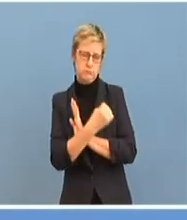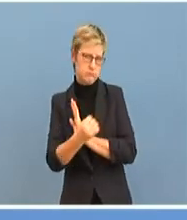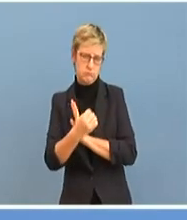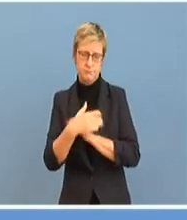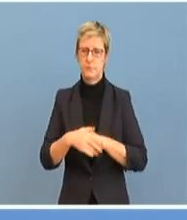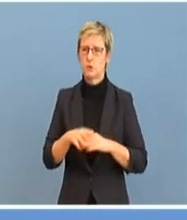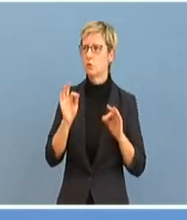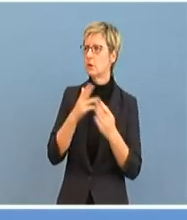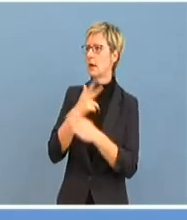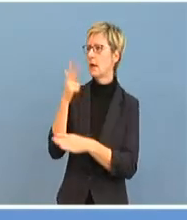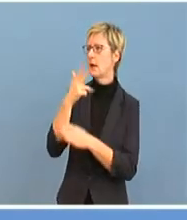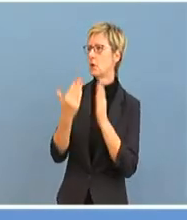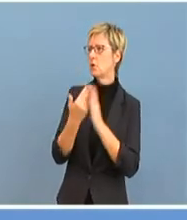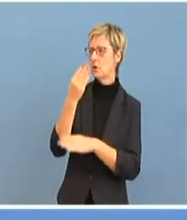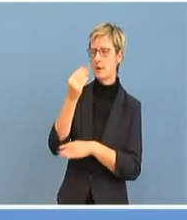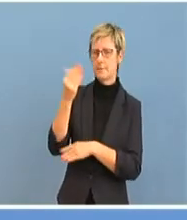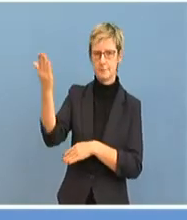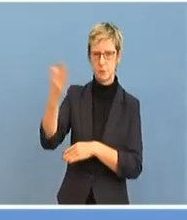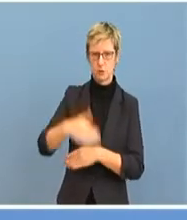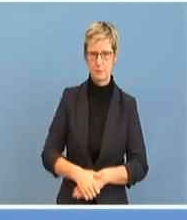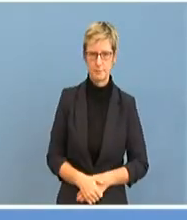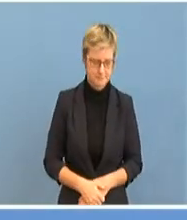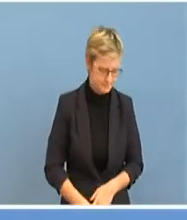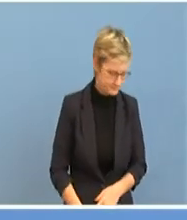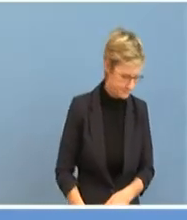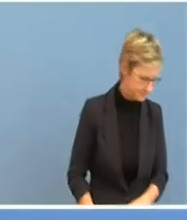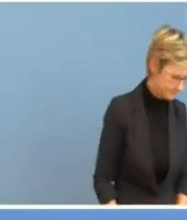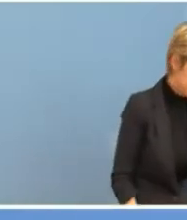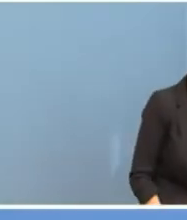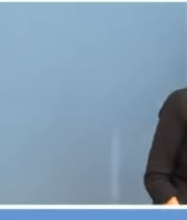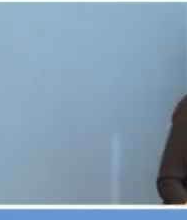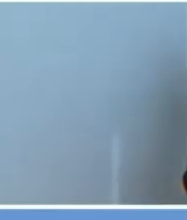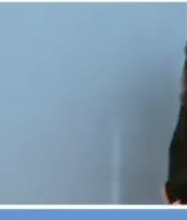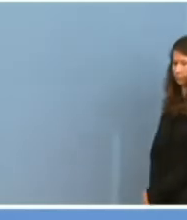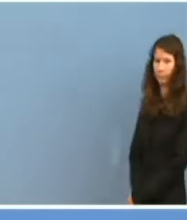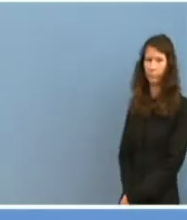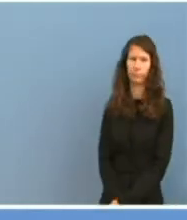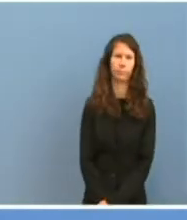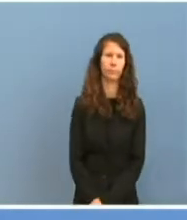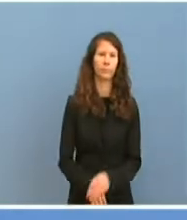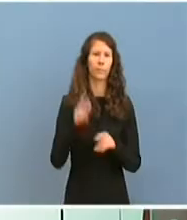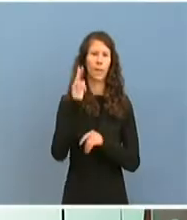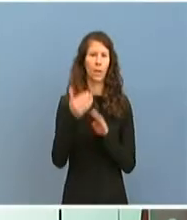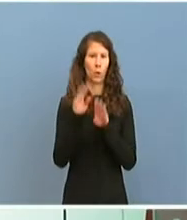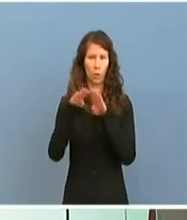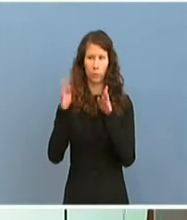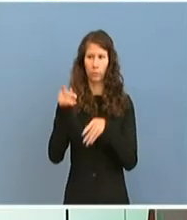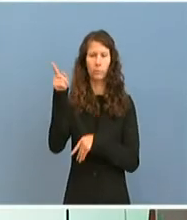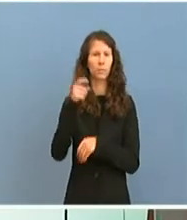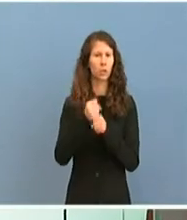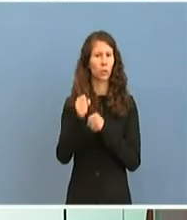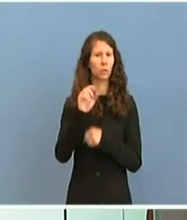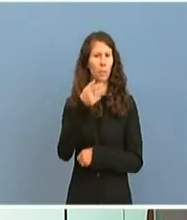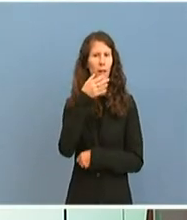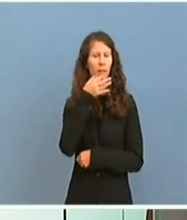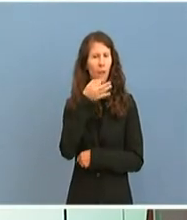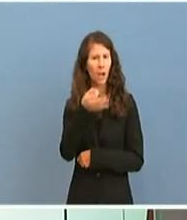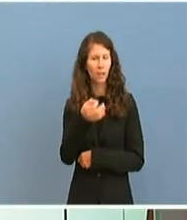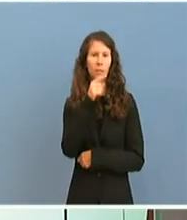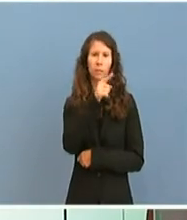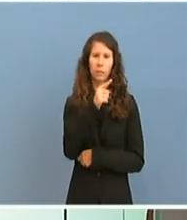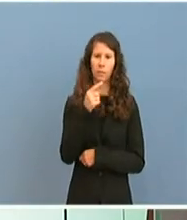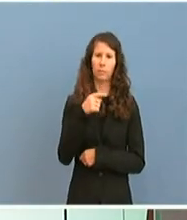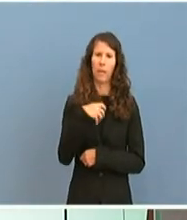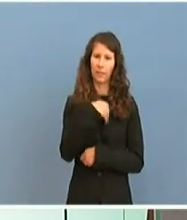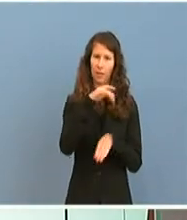Dann bin ich bei Herrn Neuhann. Herr Seibert, ich würde trotzdem gerne nachfragen. Wird denn die Bundeskanzlerin bereit sein, über eine Änderung oder Abschaffung